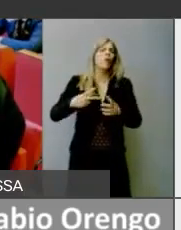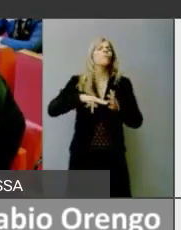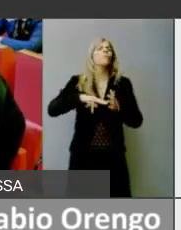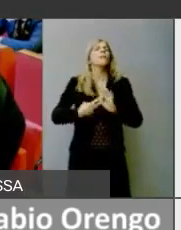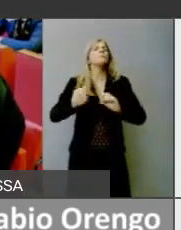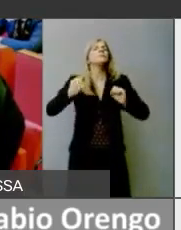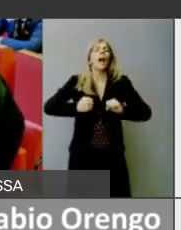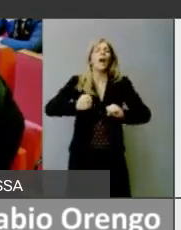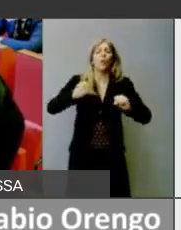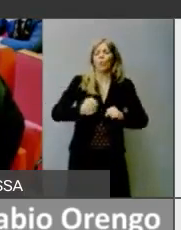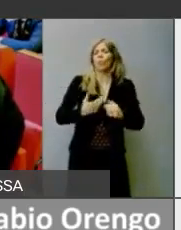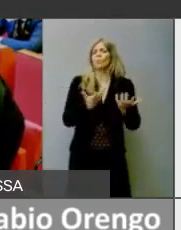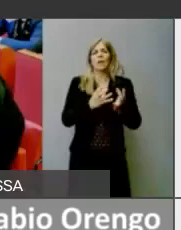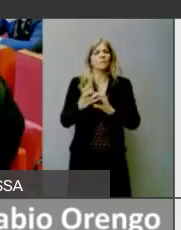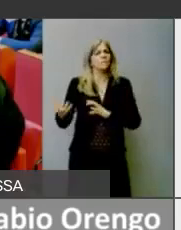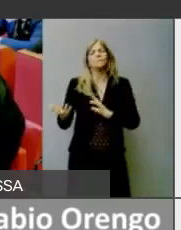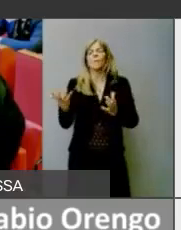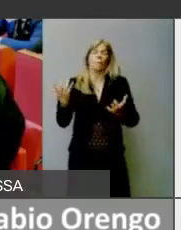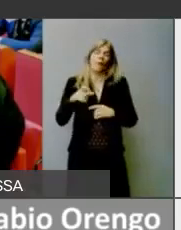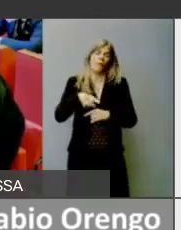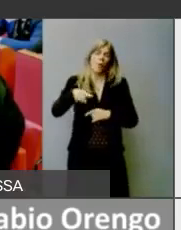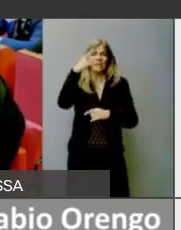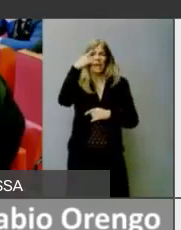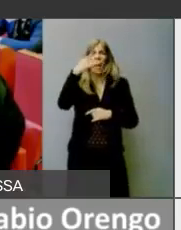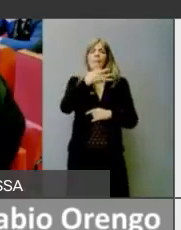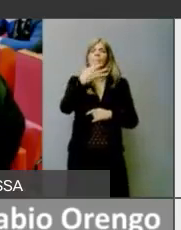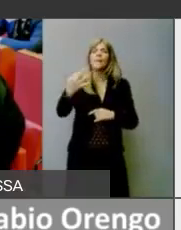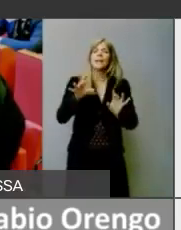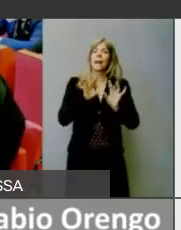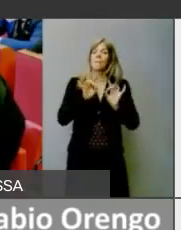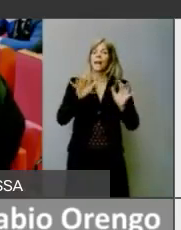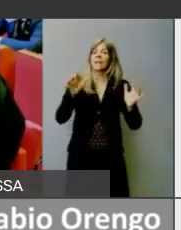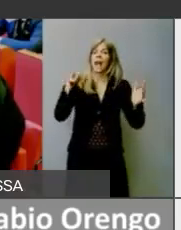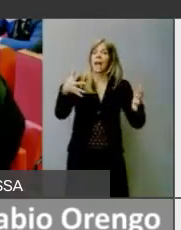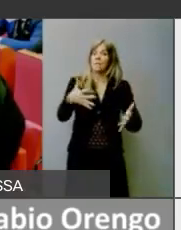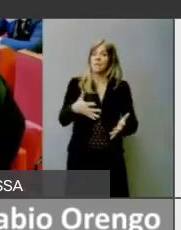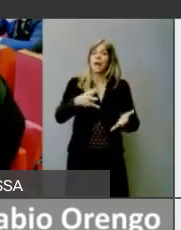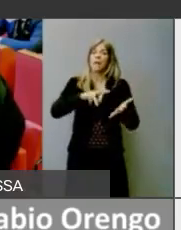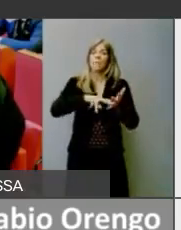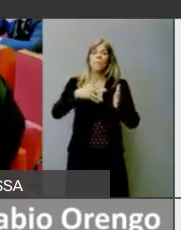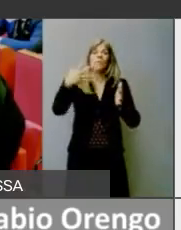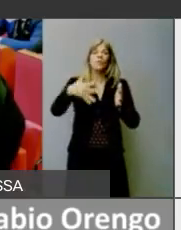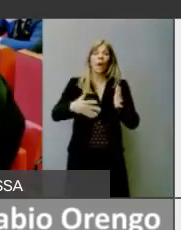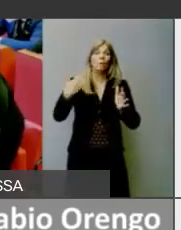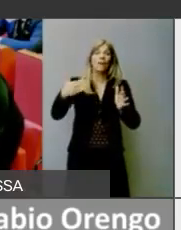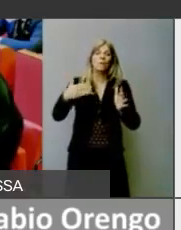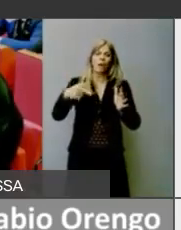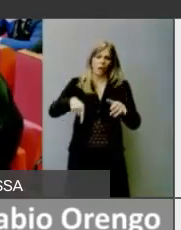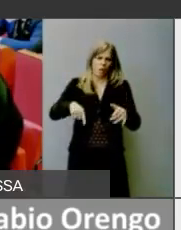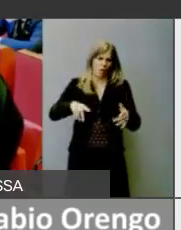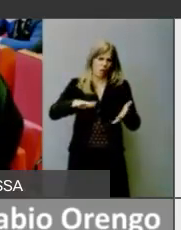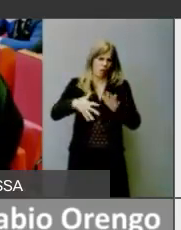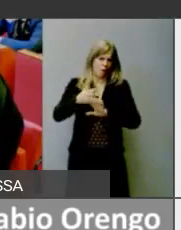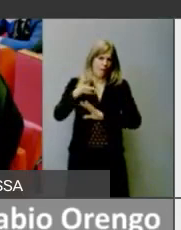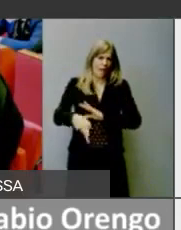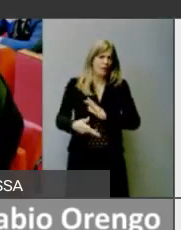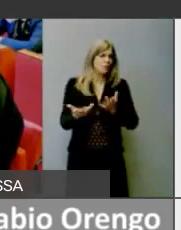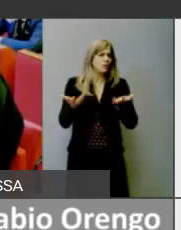purtroppo sappiamo benissimo con la pandemia non si sono certamente ridotti, anzi semmai